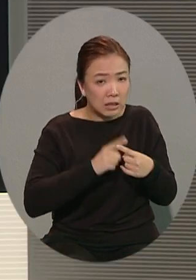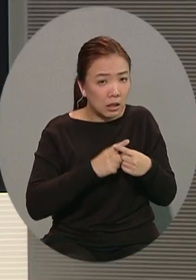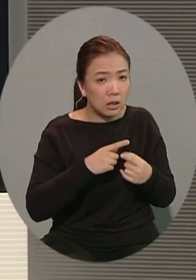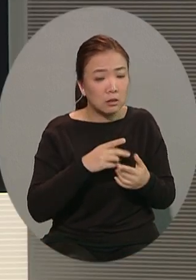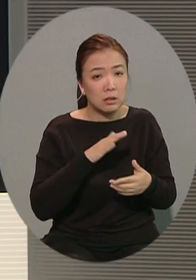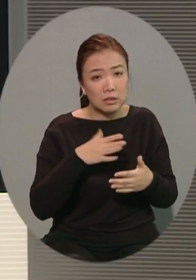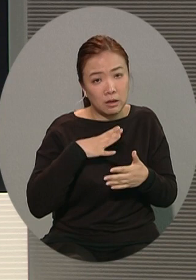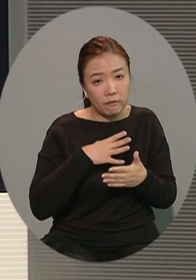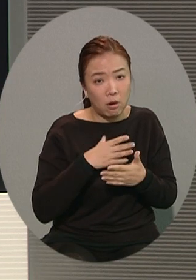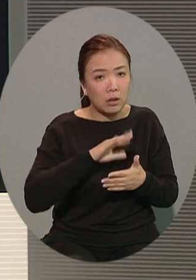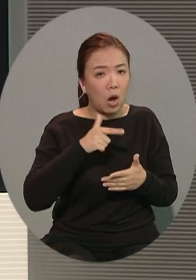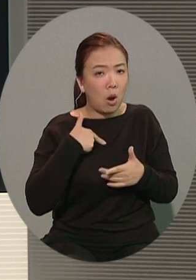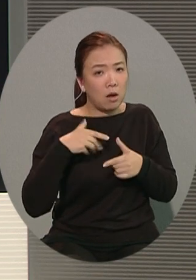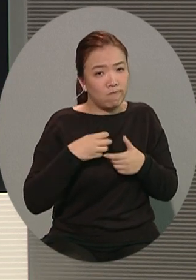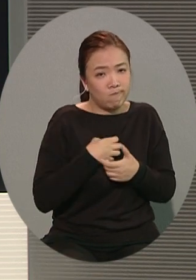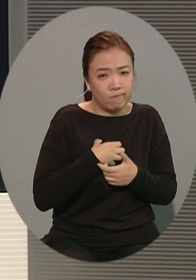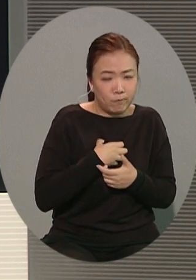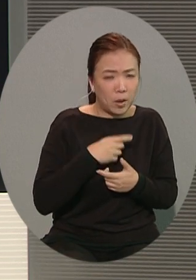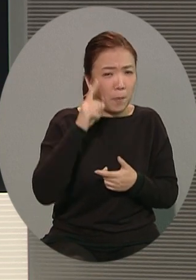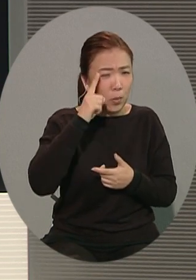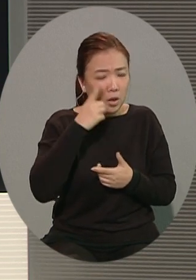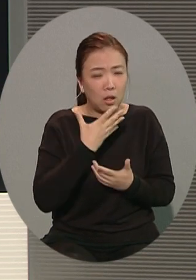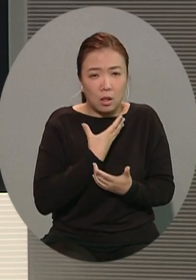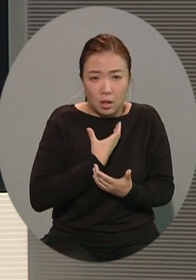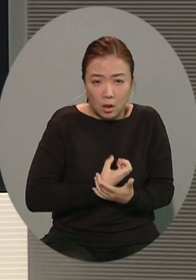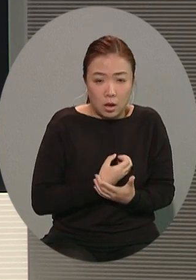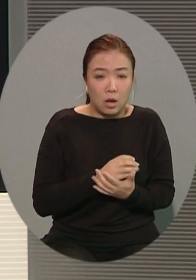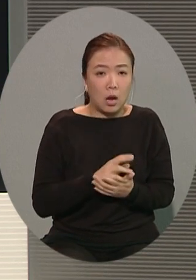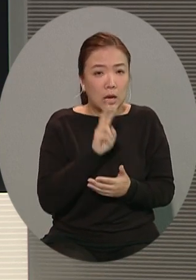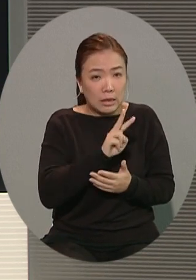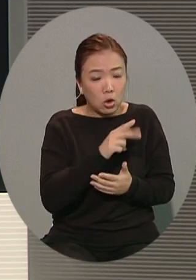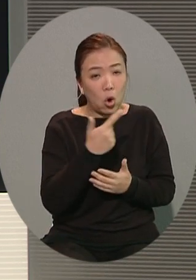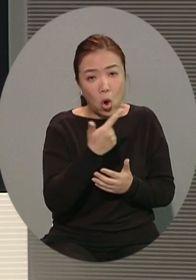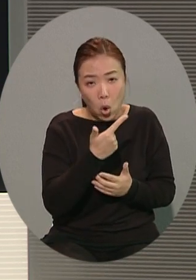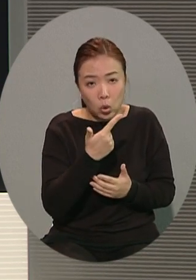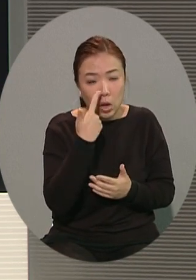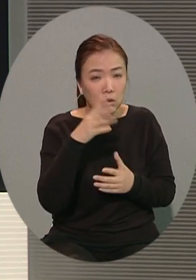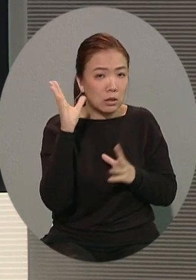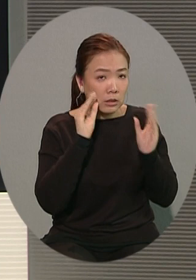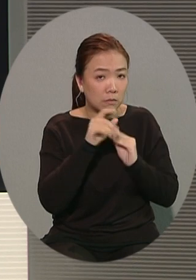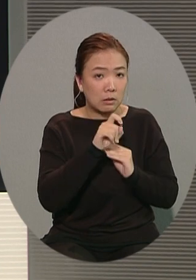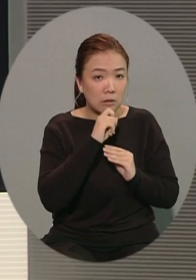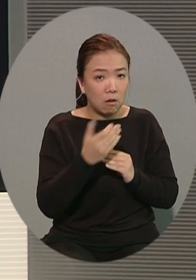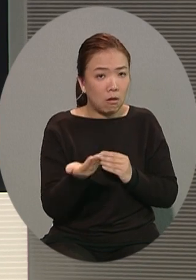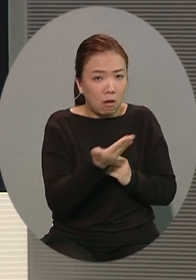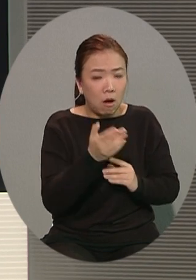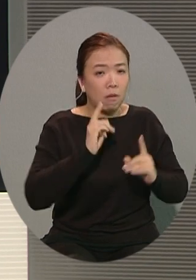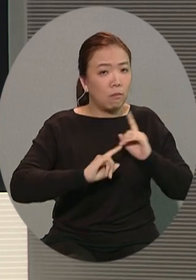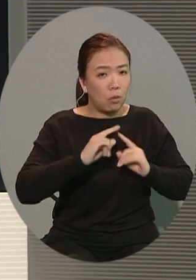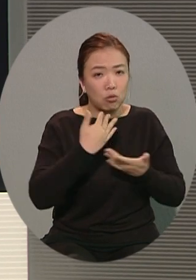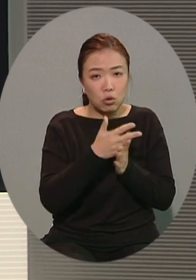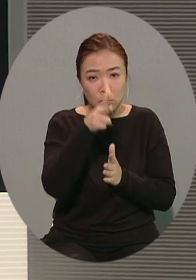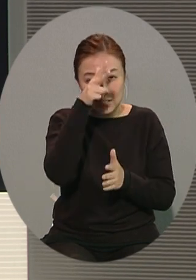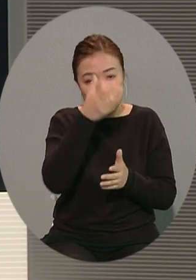係我哋嘅心情係每一日都好難受，我哋每日見到好多嘅新聞，大家無論係唔同政